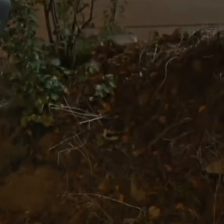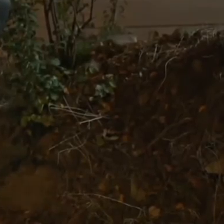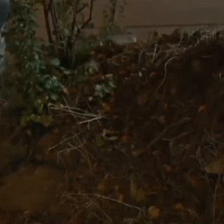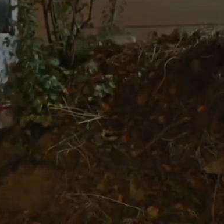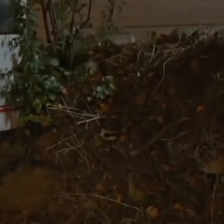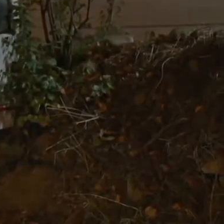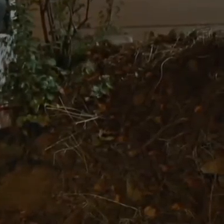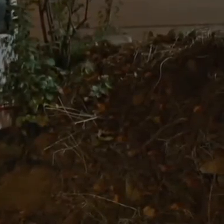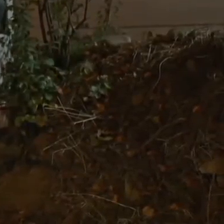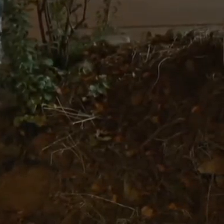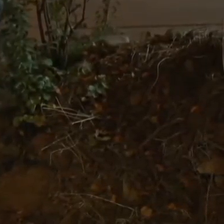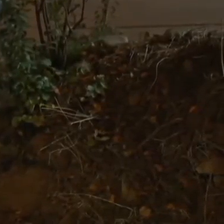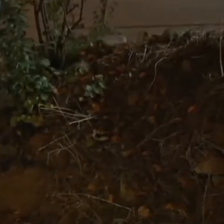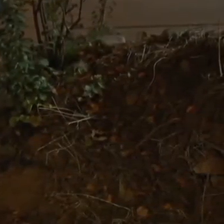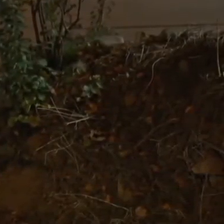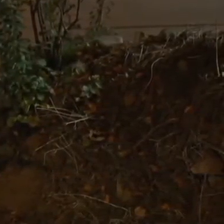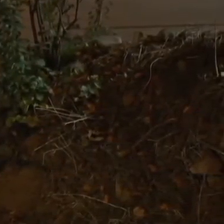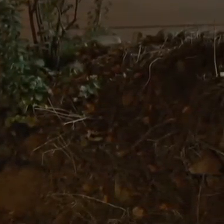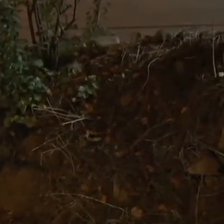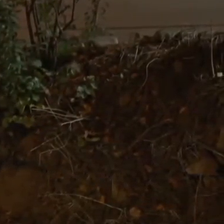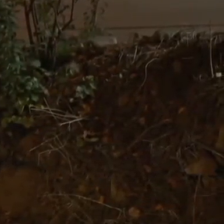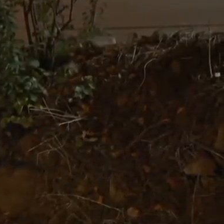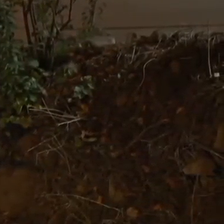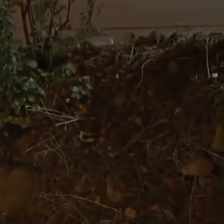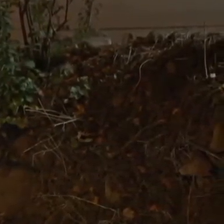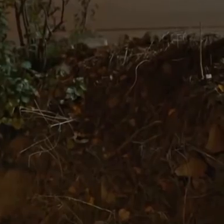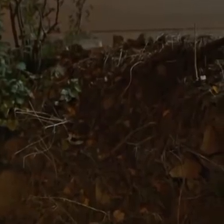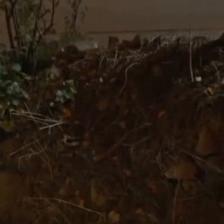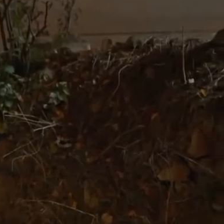Panik halde indi, eve koşuyor.